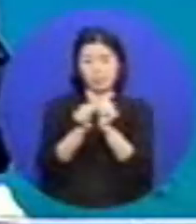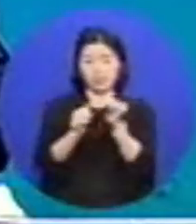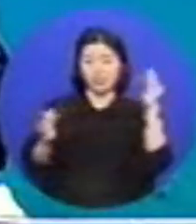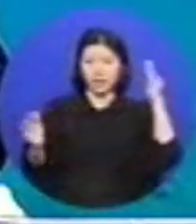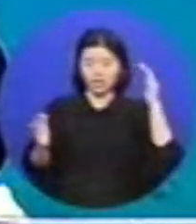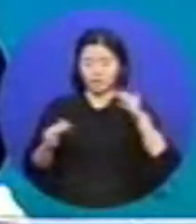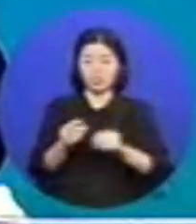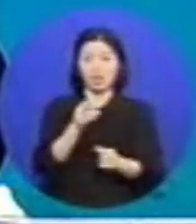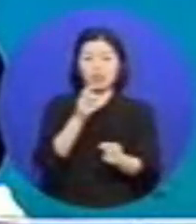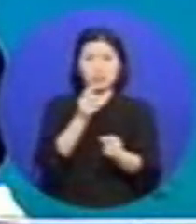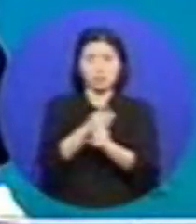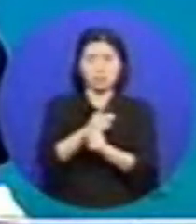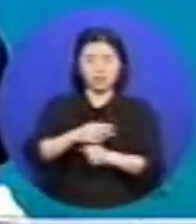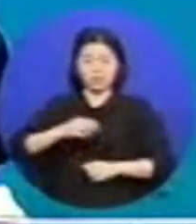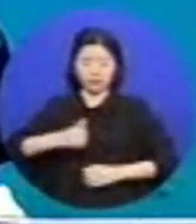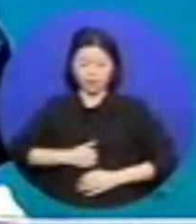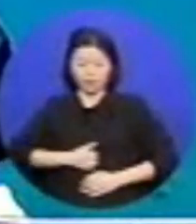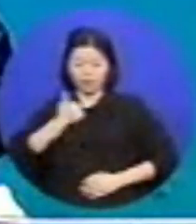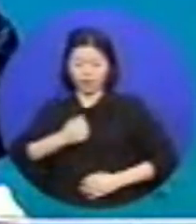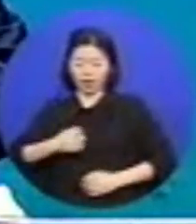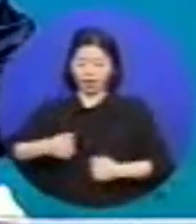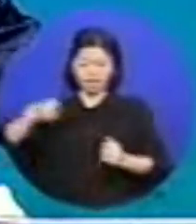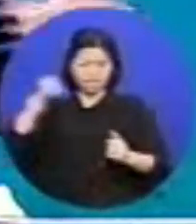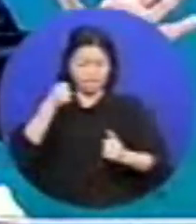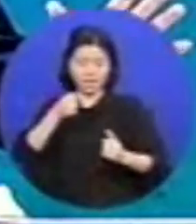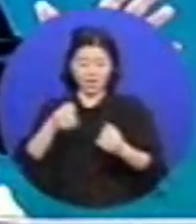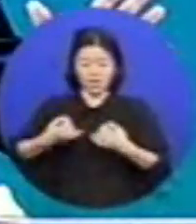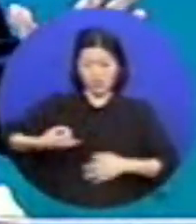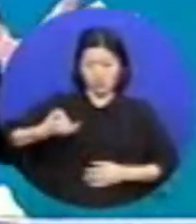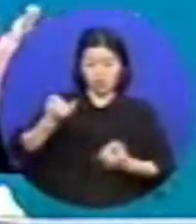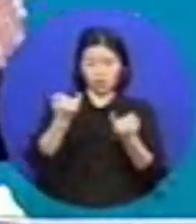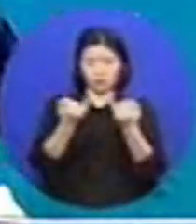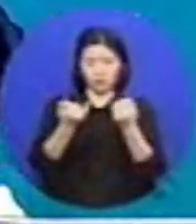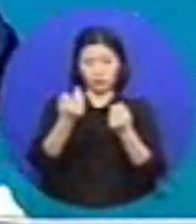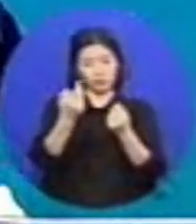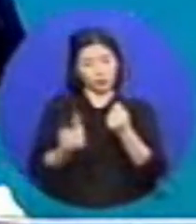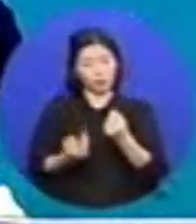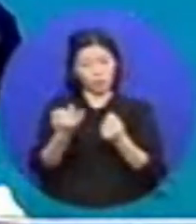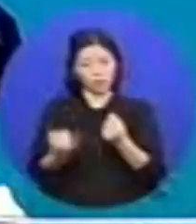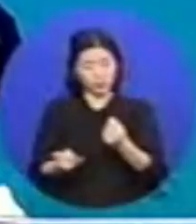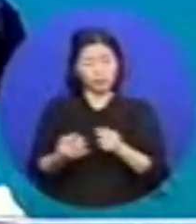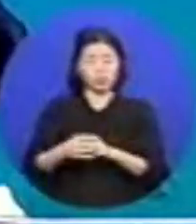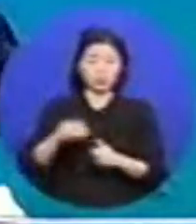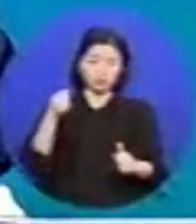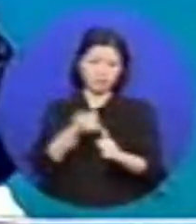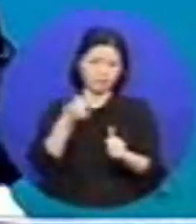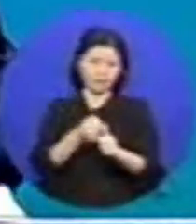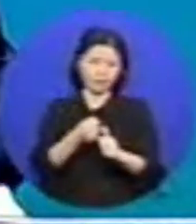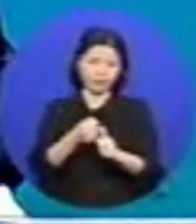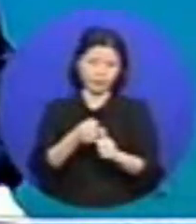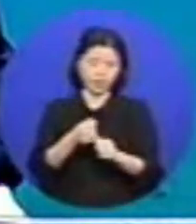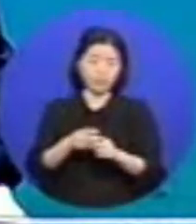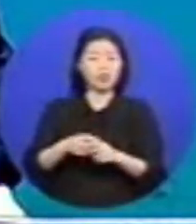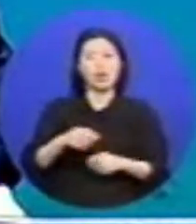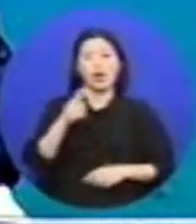거칠고 난폭해서 자기 동생들도 뭐 마구 때리고 어머니의